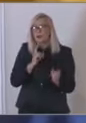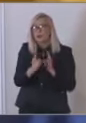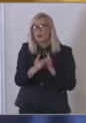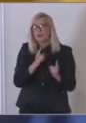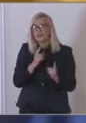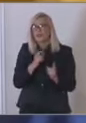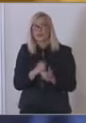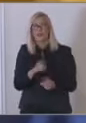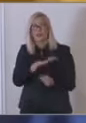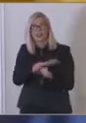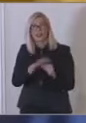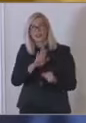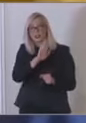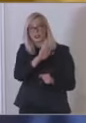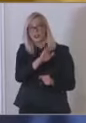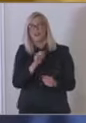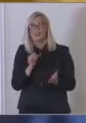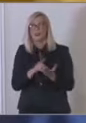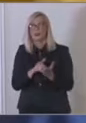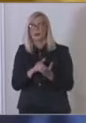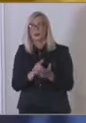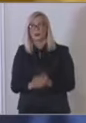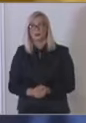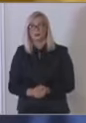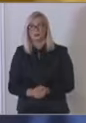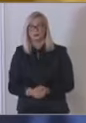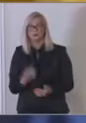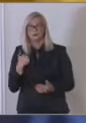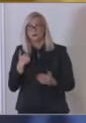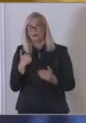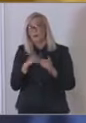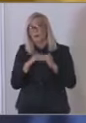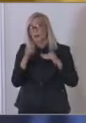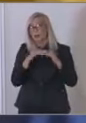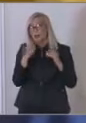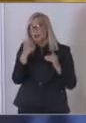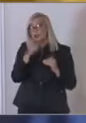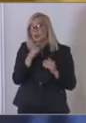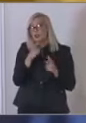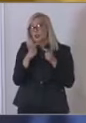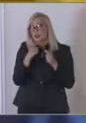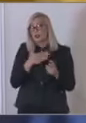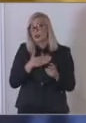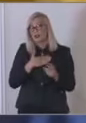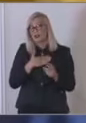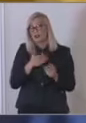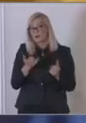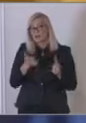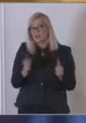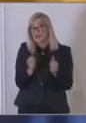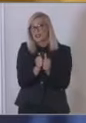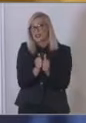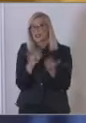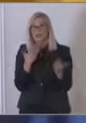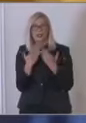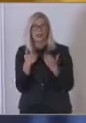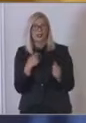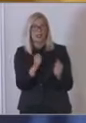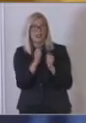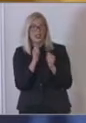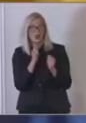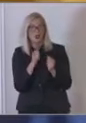tyre. Vjen mirë që dhe bisedën që kishim në mbledhjen e përbashkët tani, kemi një dakordim që të lëvizim përpara